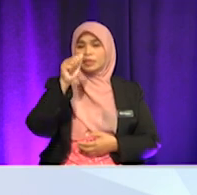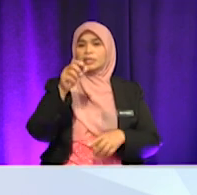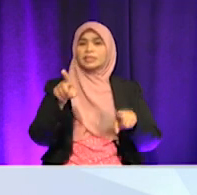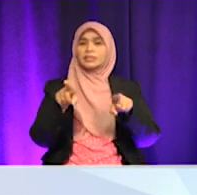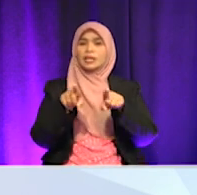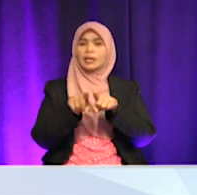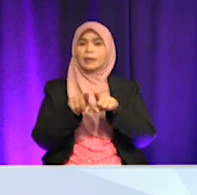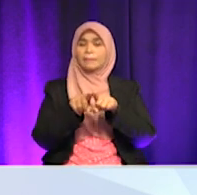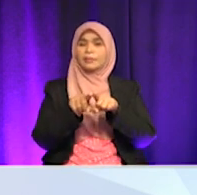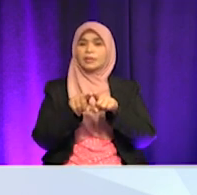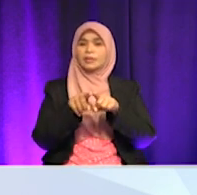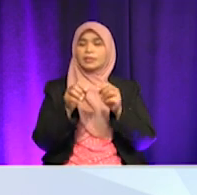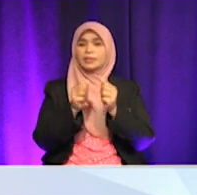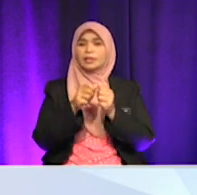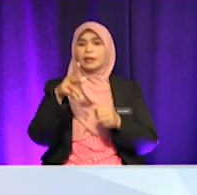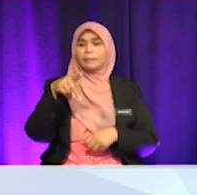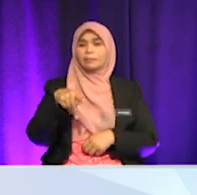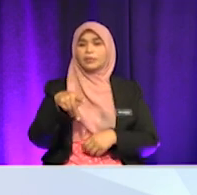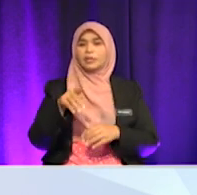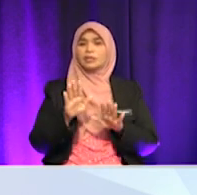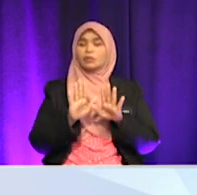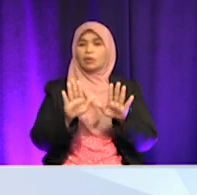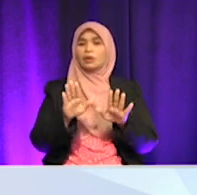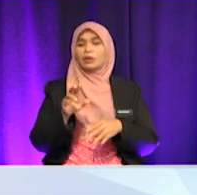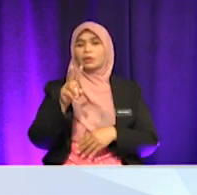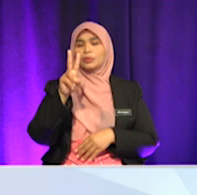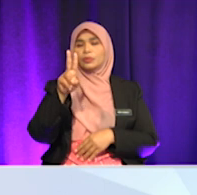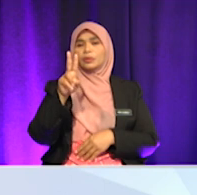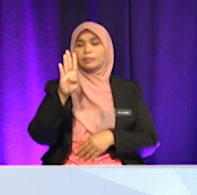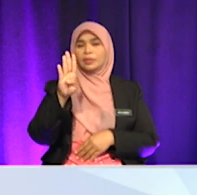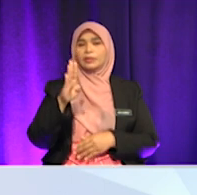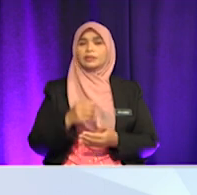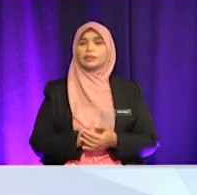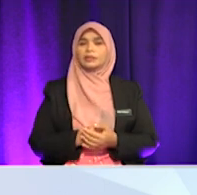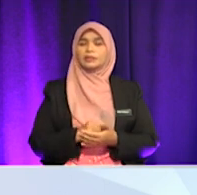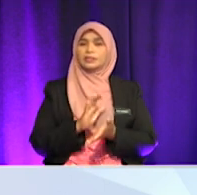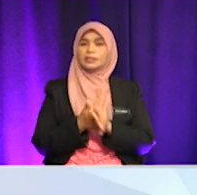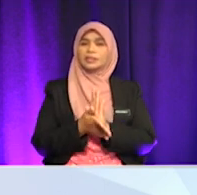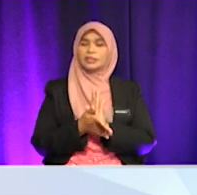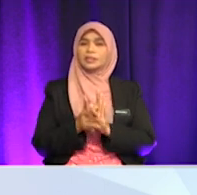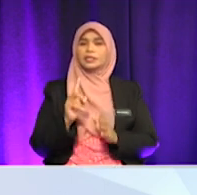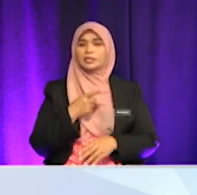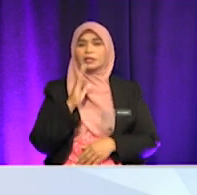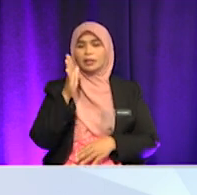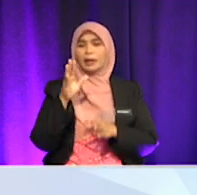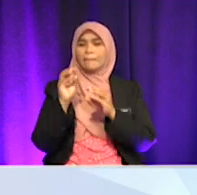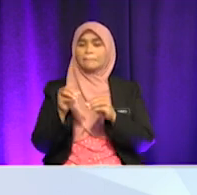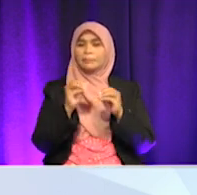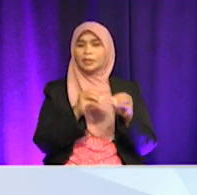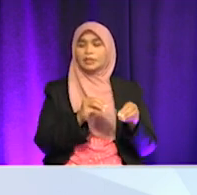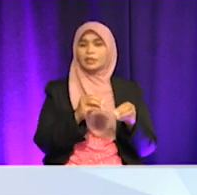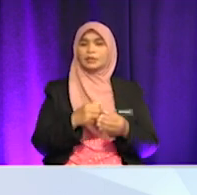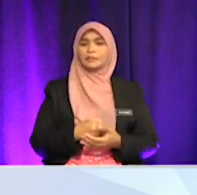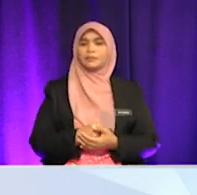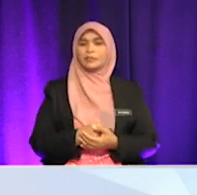dengan P tolak 2B, di mana kita akan pindahkan 2B tu ke sebelah kanan ataupun